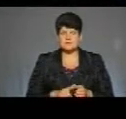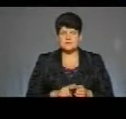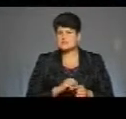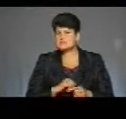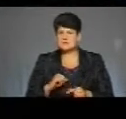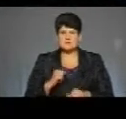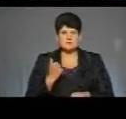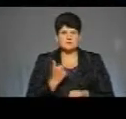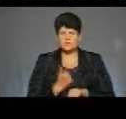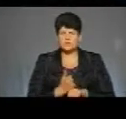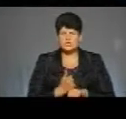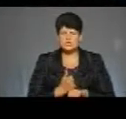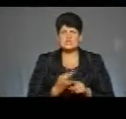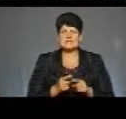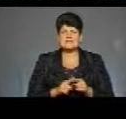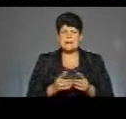найголовніше – це підтримка